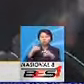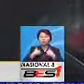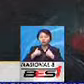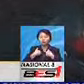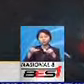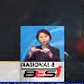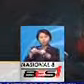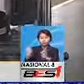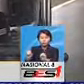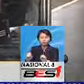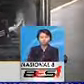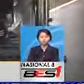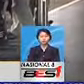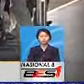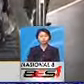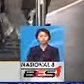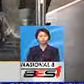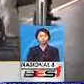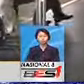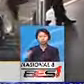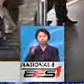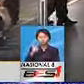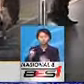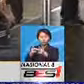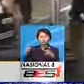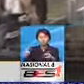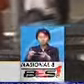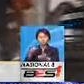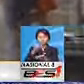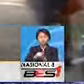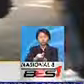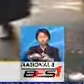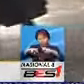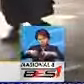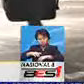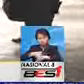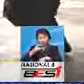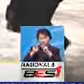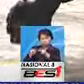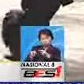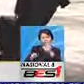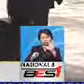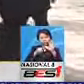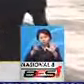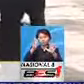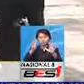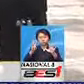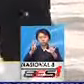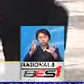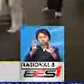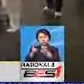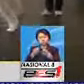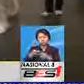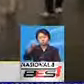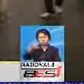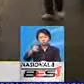mempunyai permit mengambil penumpang di kawasan berkenaan. Siasatan awal mendapati 5 hingga 6 pengusaha